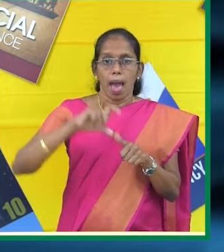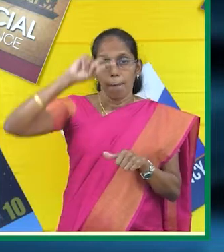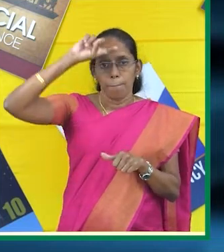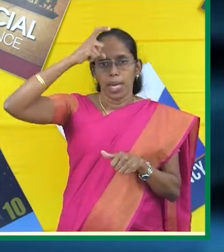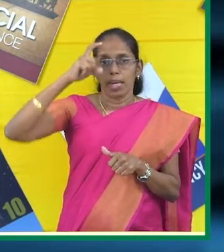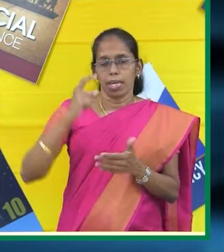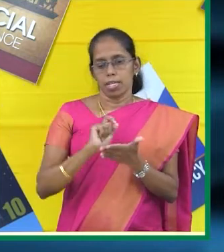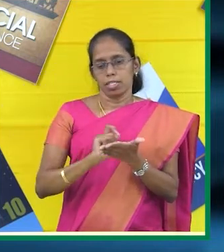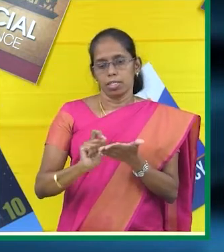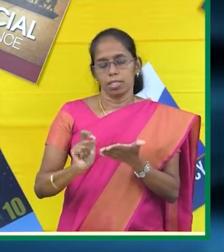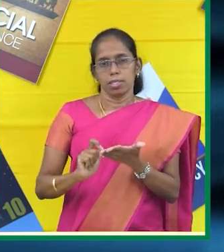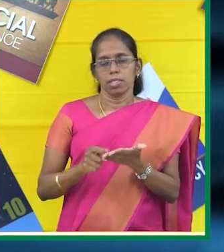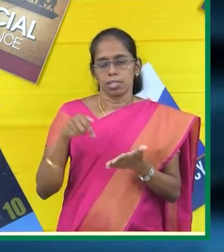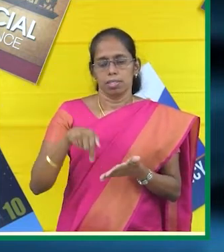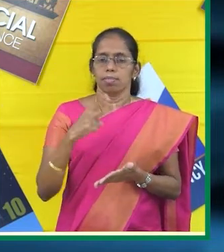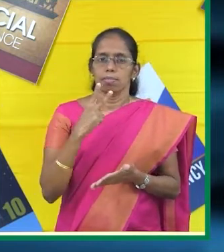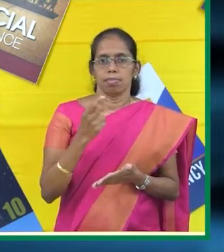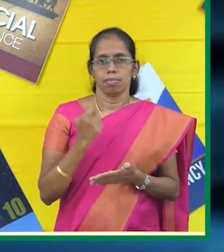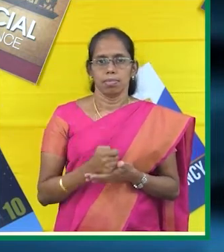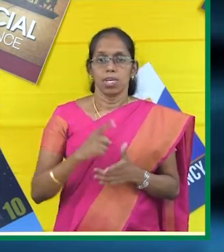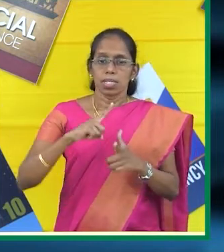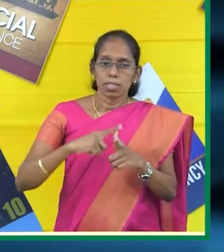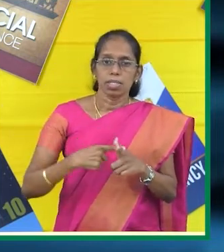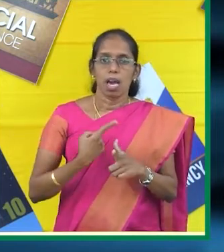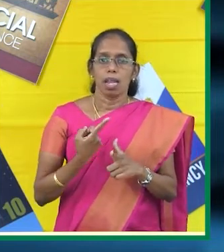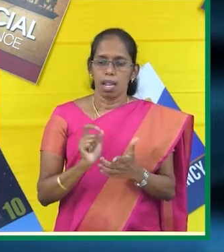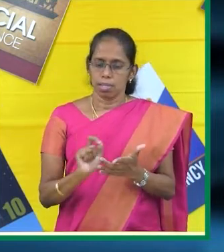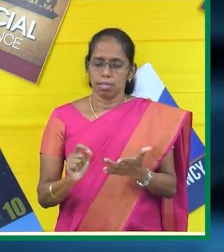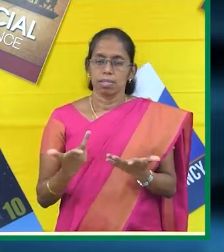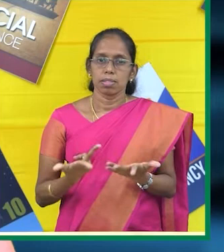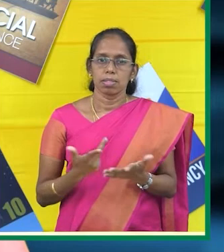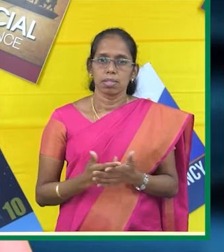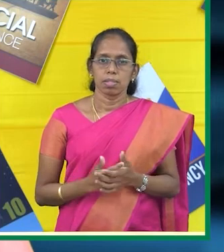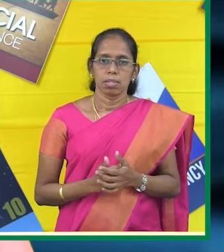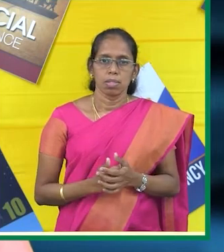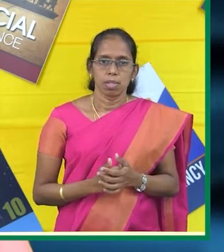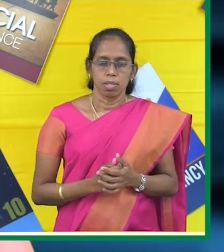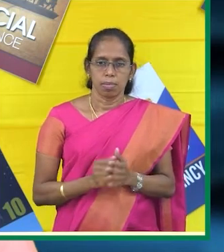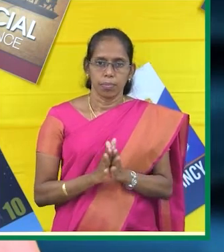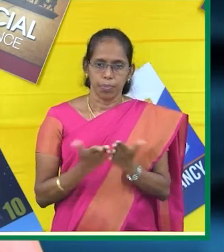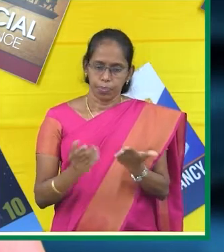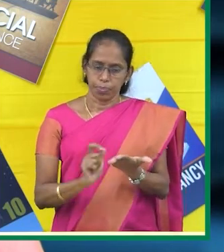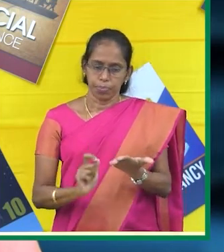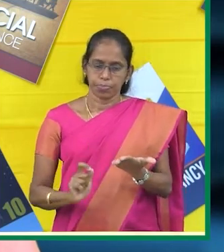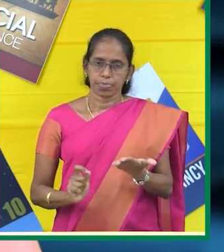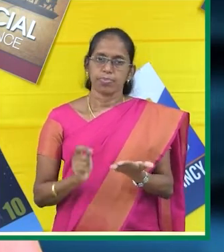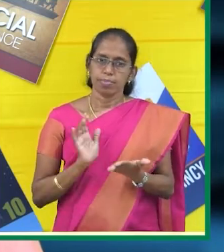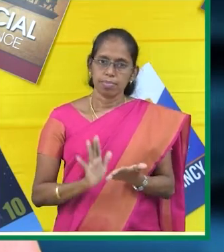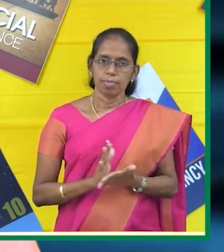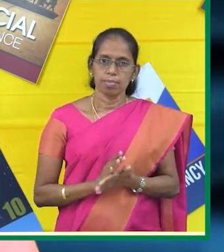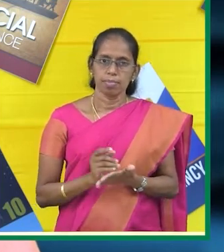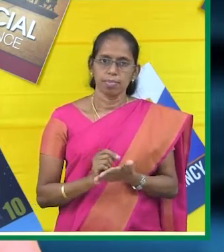அமெரிக்கன் ஜேர்னலிஸ்ட் என்கிற பாடத்தை நாம் பார்க்கிறோம். ஜேர்னலிஸ்ட் என்று சொன்னால்